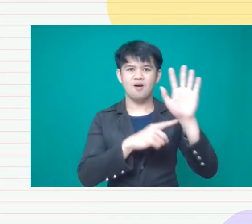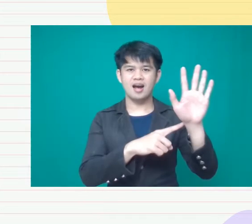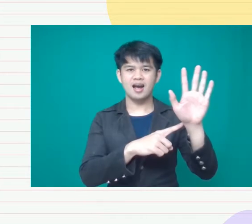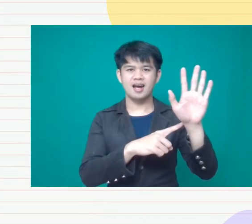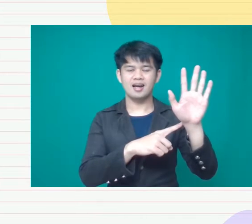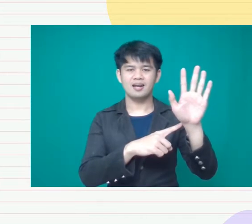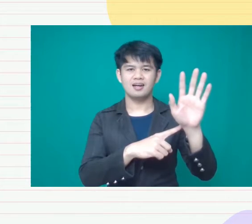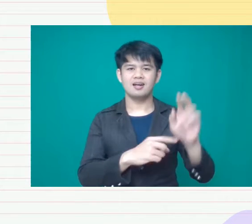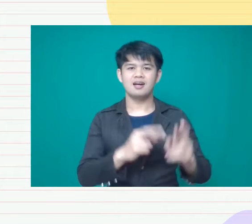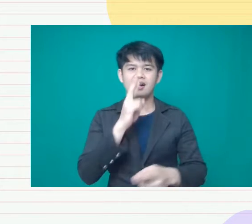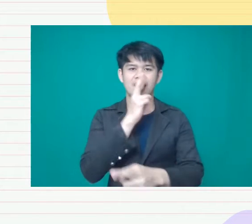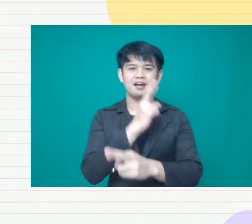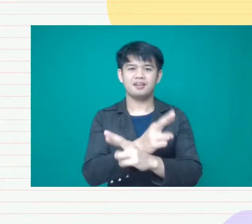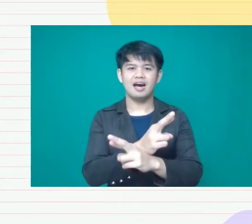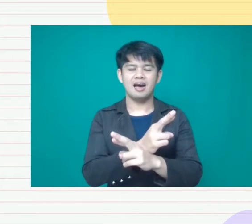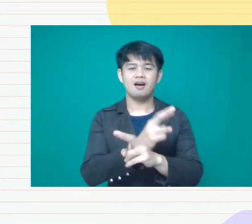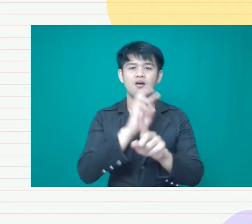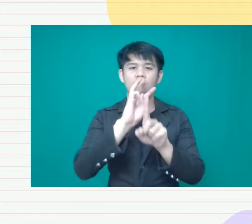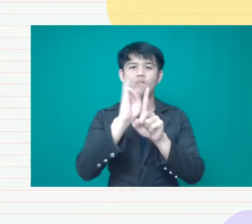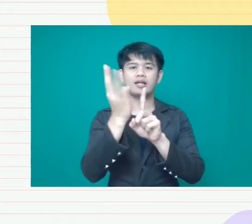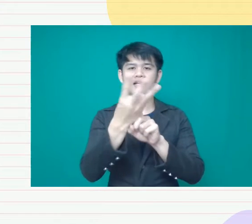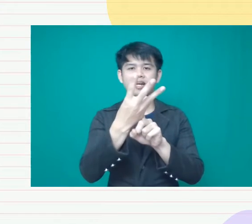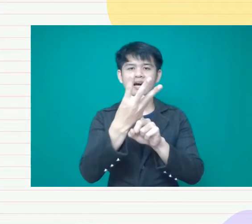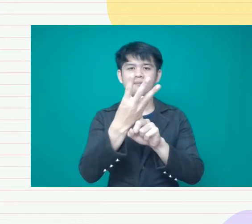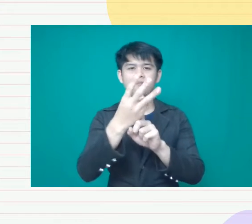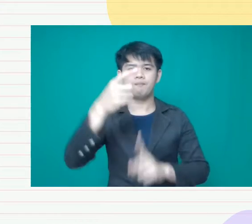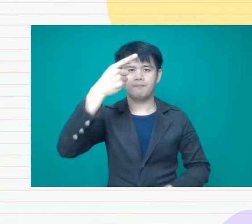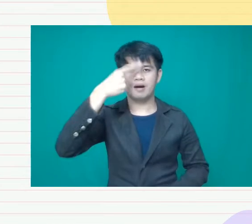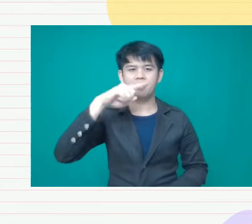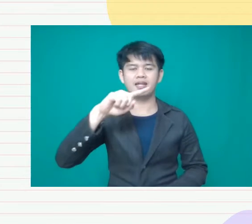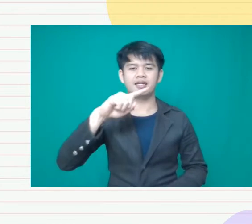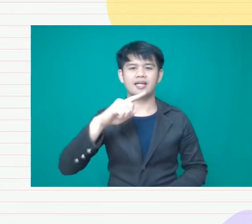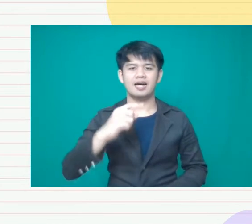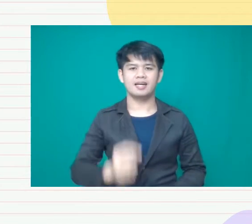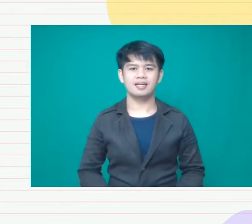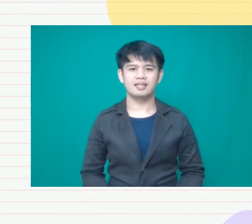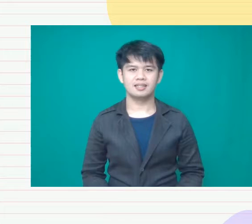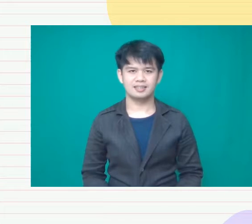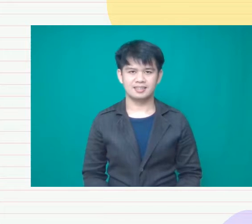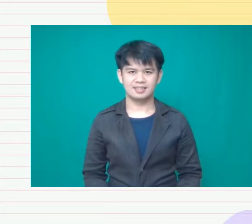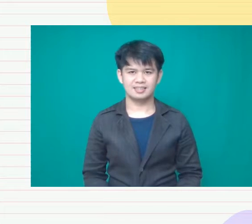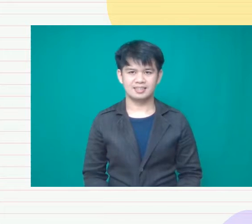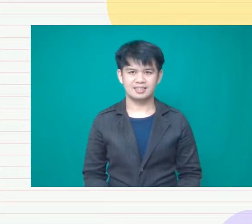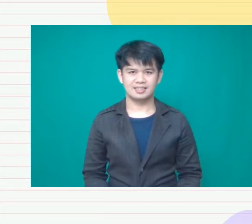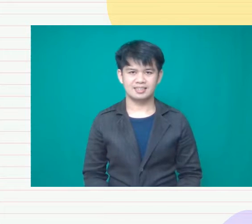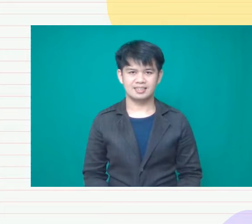ข้อ5รักษาวัฒนธรรมประเพณีไทย